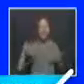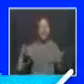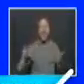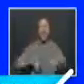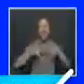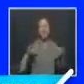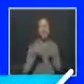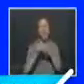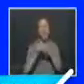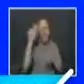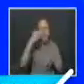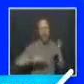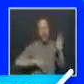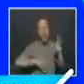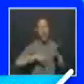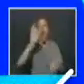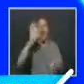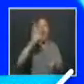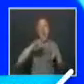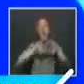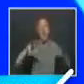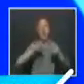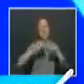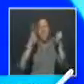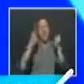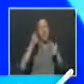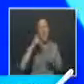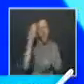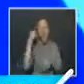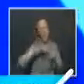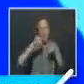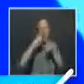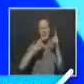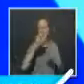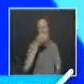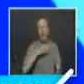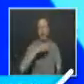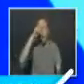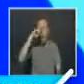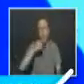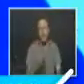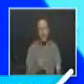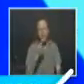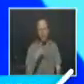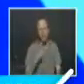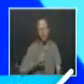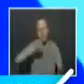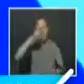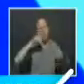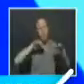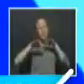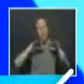הולך לארץ אחרת. למה הילד הזה, אתה יודע, הוא לפני חודש וחצי שאל אותי, אבא, תגיד, ראש